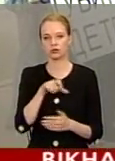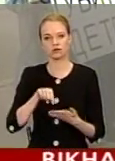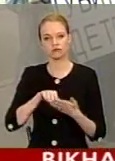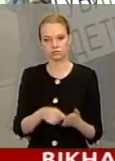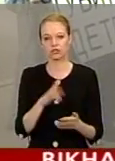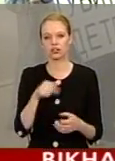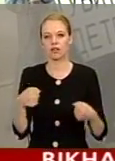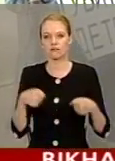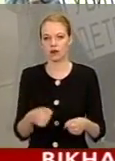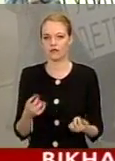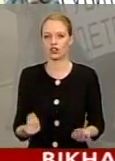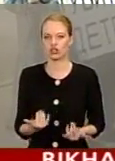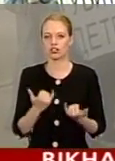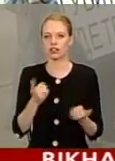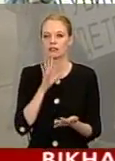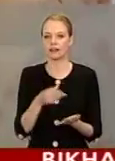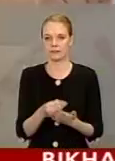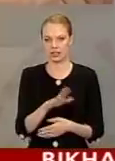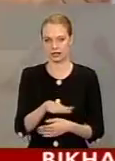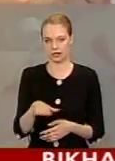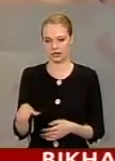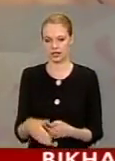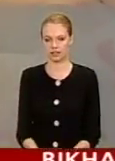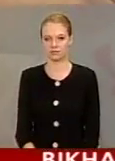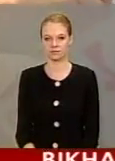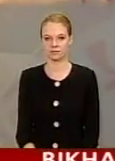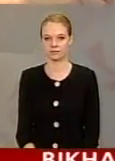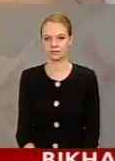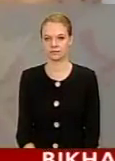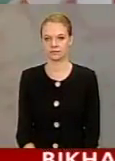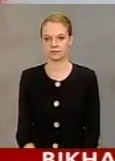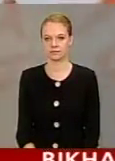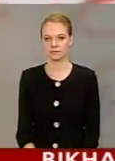наполягають на праві на життя для власних дітей. Привіт, ближче,